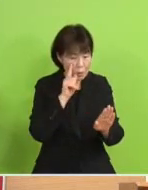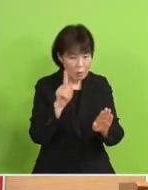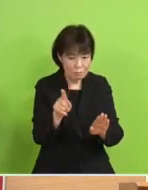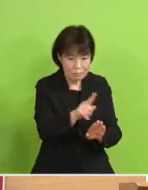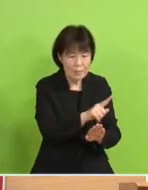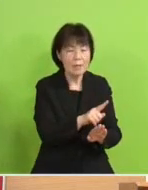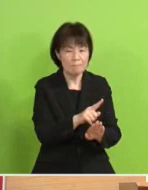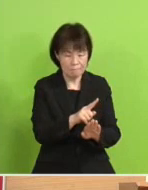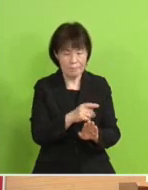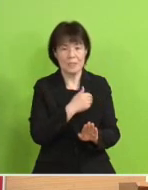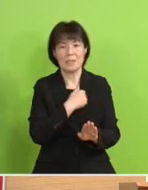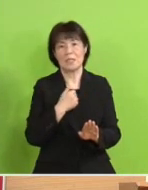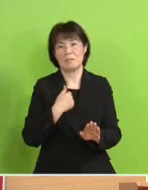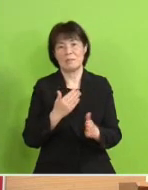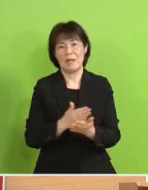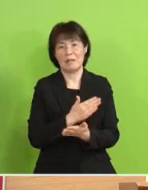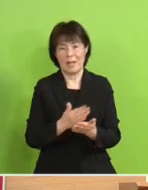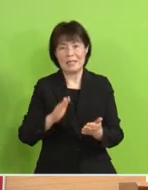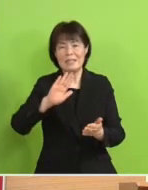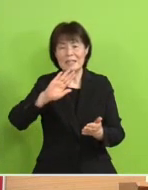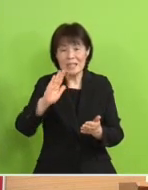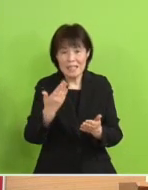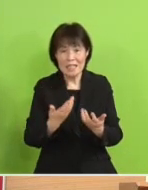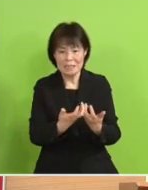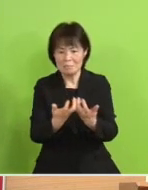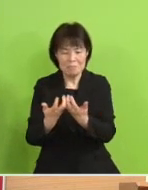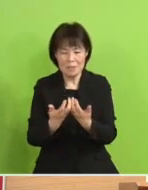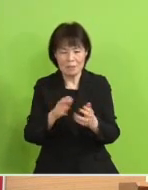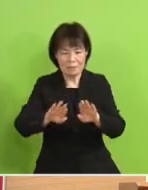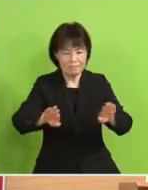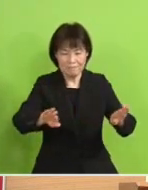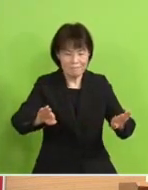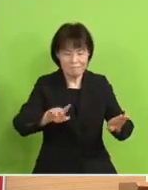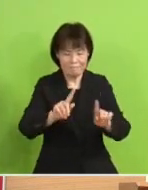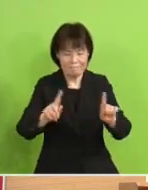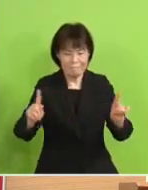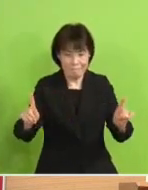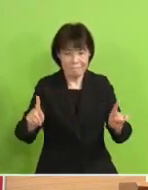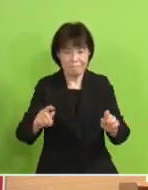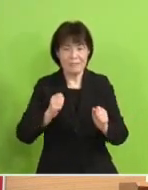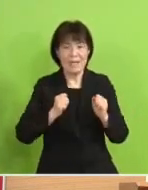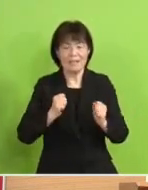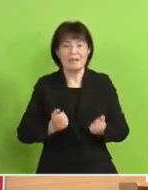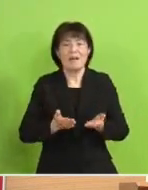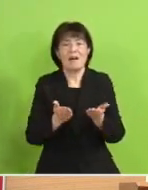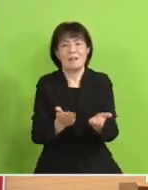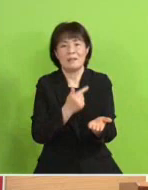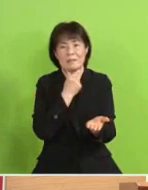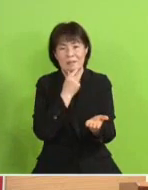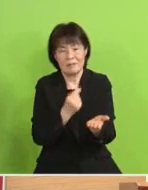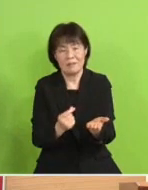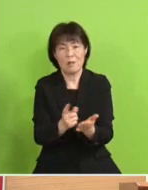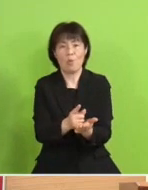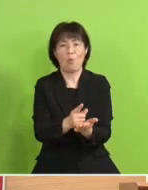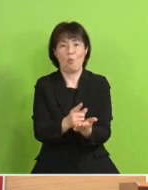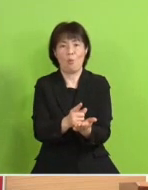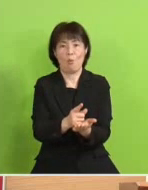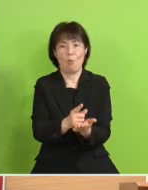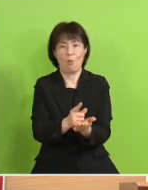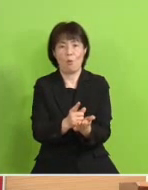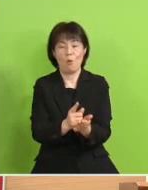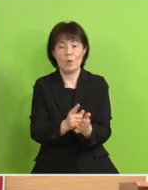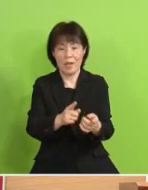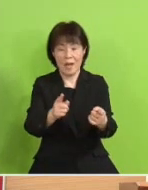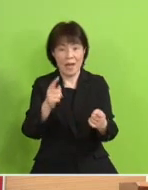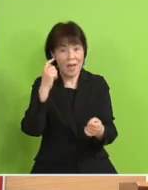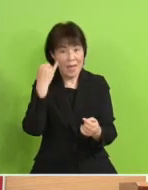分できる。ただし密を作らないように全力を尽くそうと、そして走らせてあげようというふうな方向で意見が一